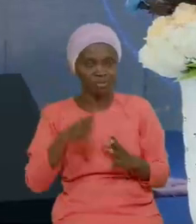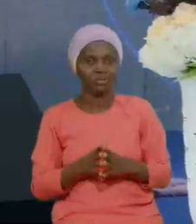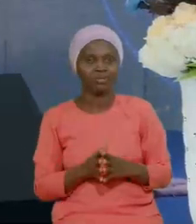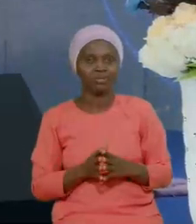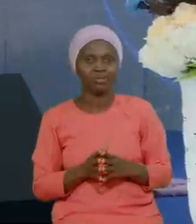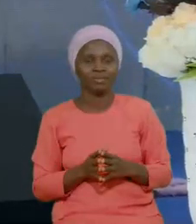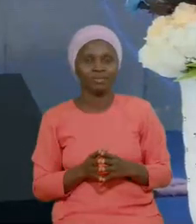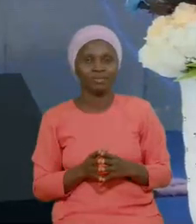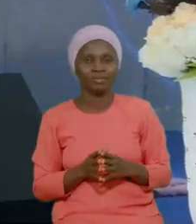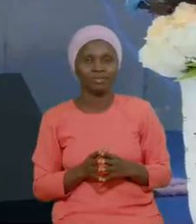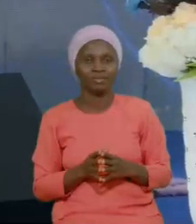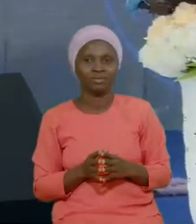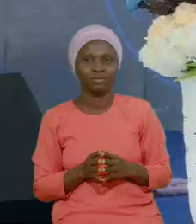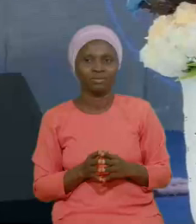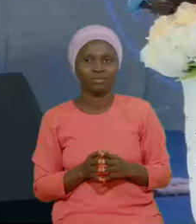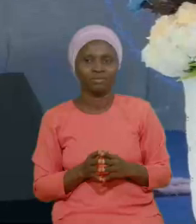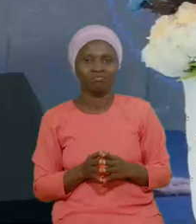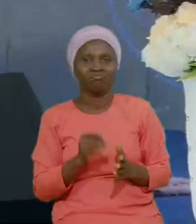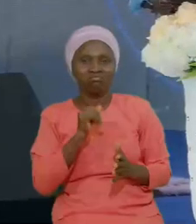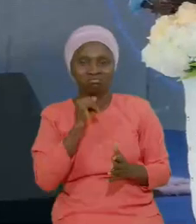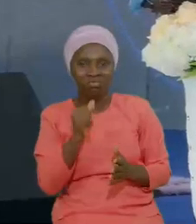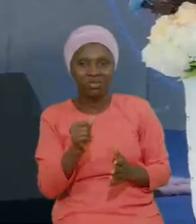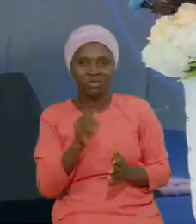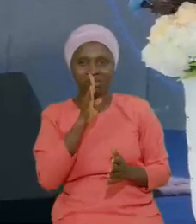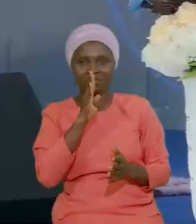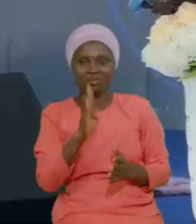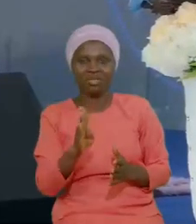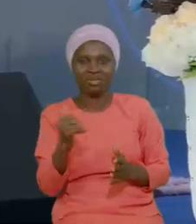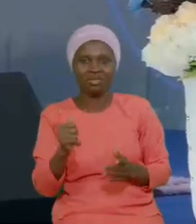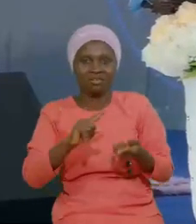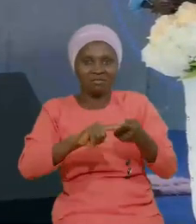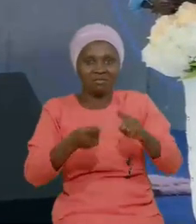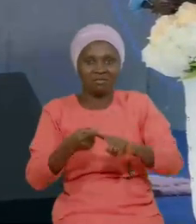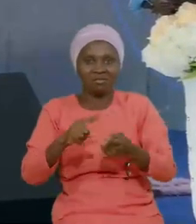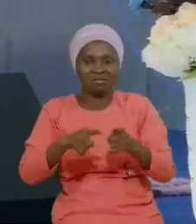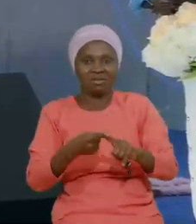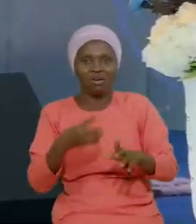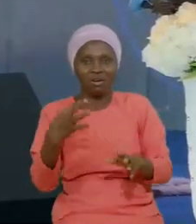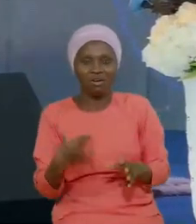au lieu de jouer, jouer, jouer, je suis sobre maintenant et maintenant je pense à mon avenir.